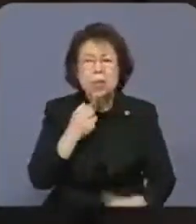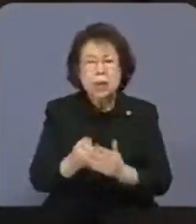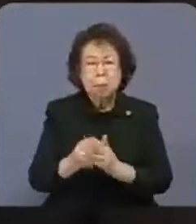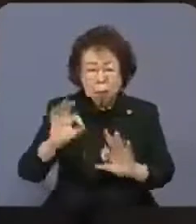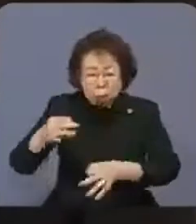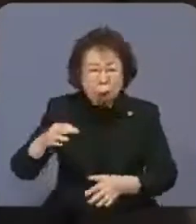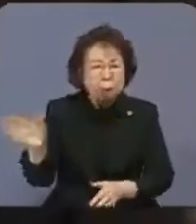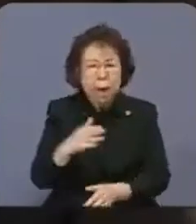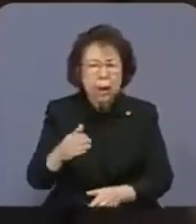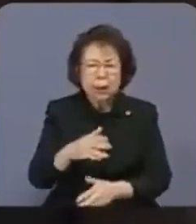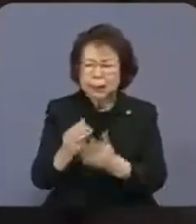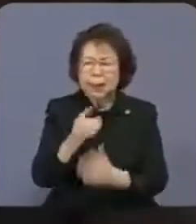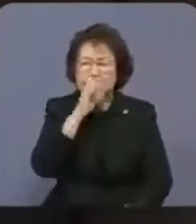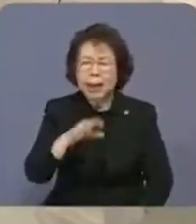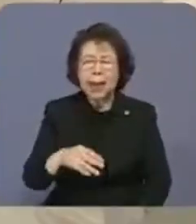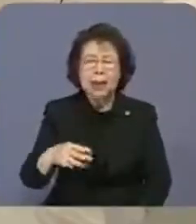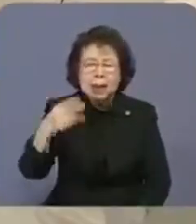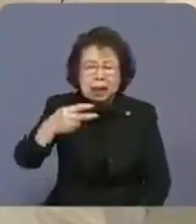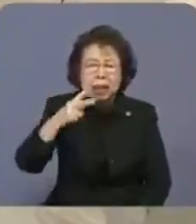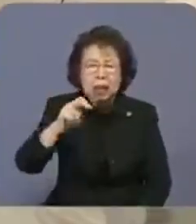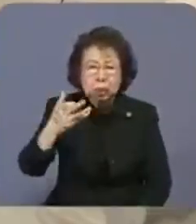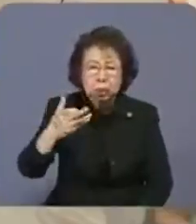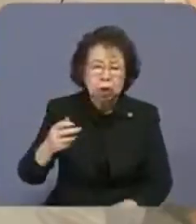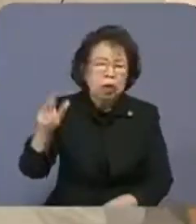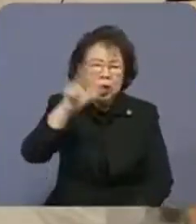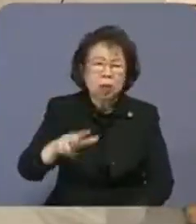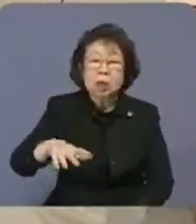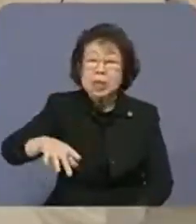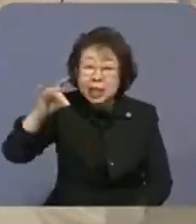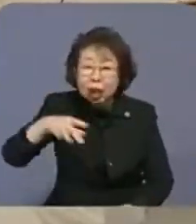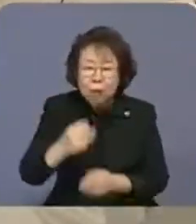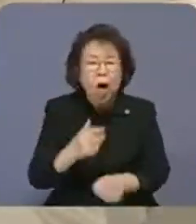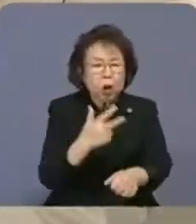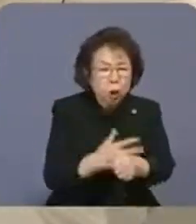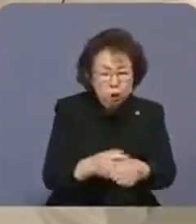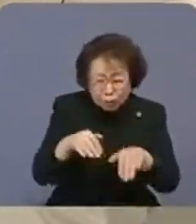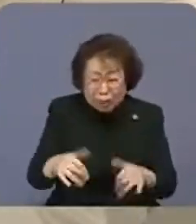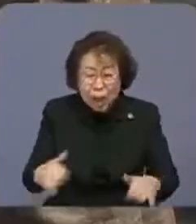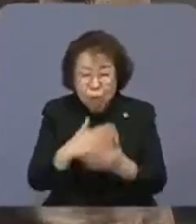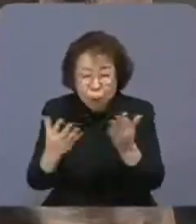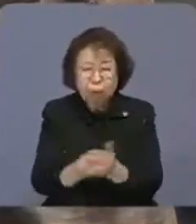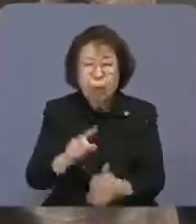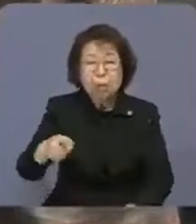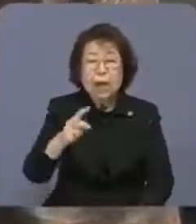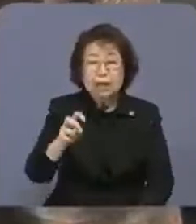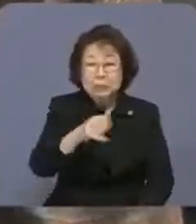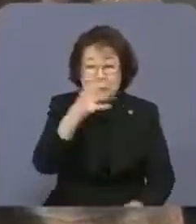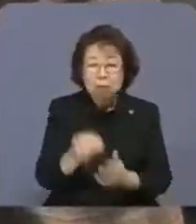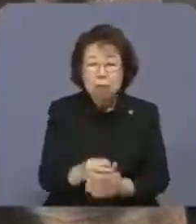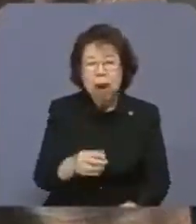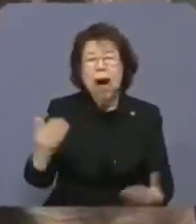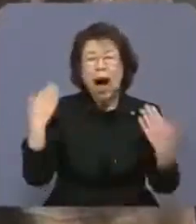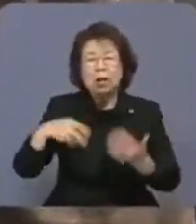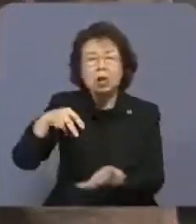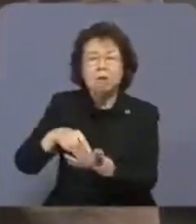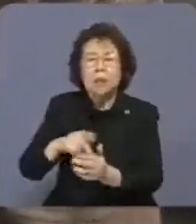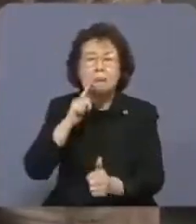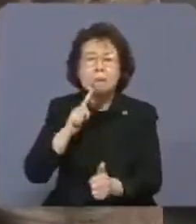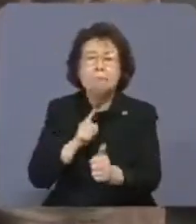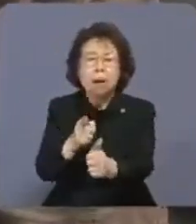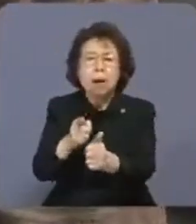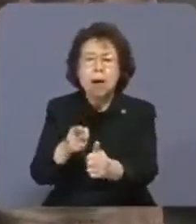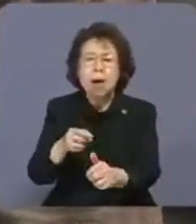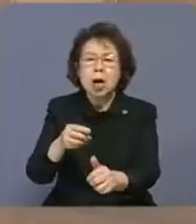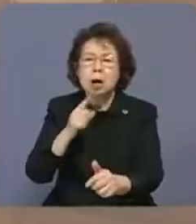동결은 무효 라며 2019년 전국에서 처음으로 교수와 직원 120명 이 학교를 상대로 집단 임금 소송을